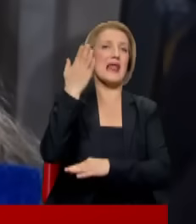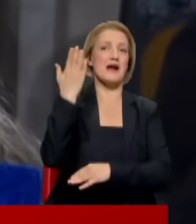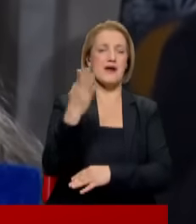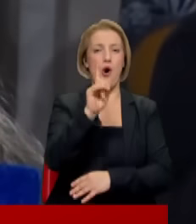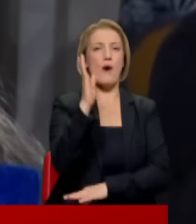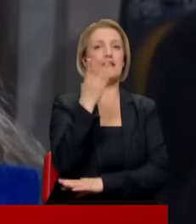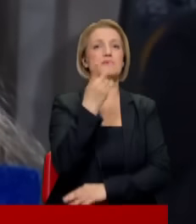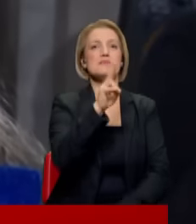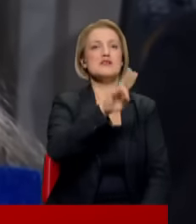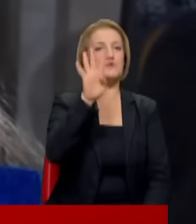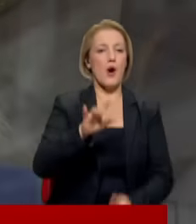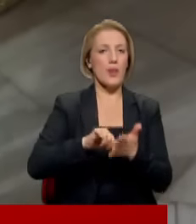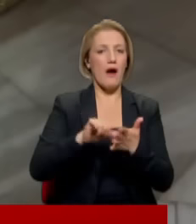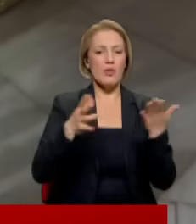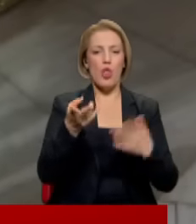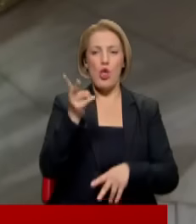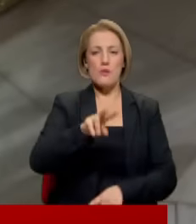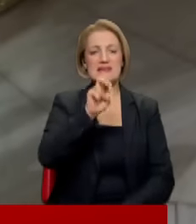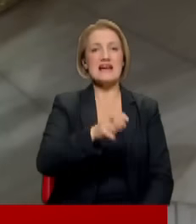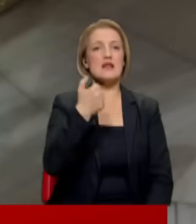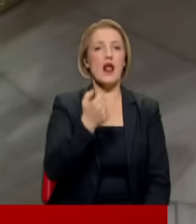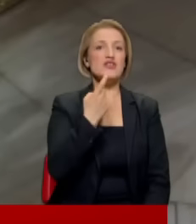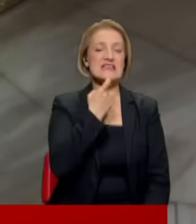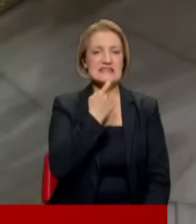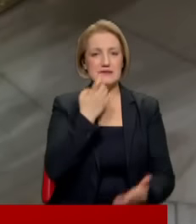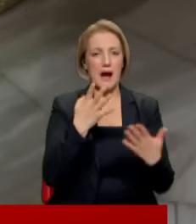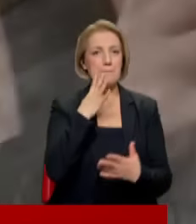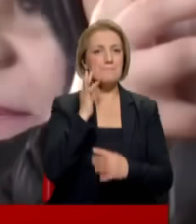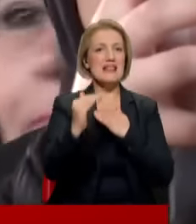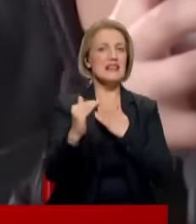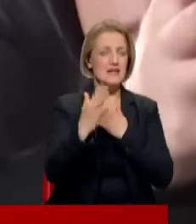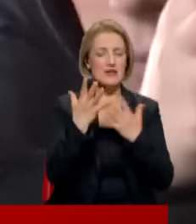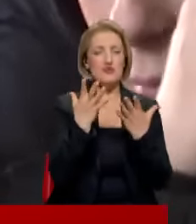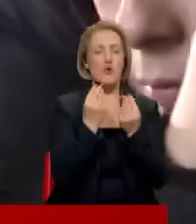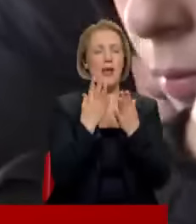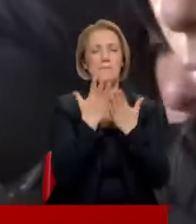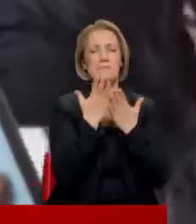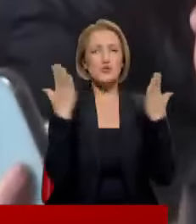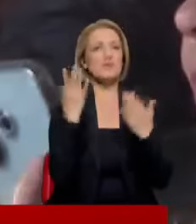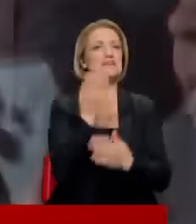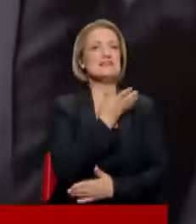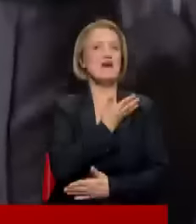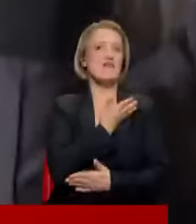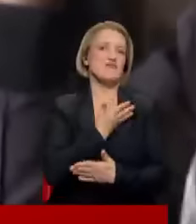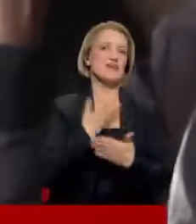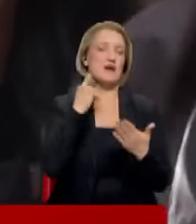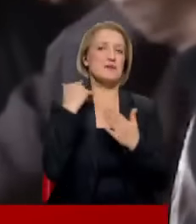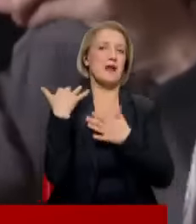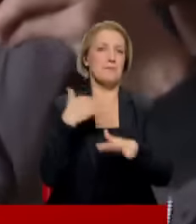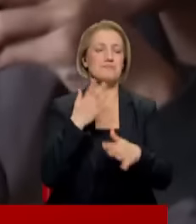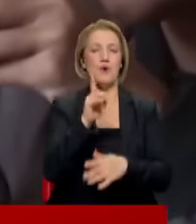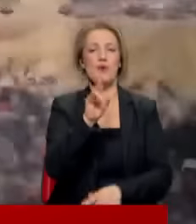10 Kasım 2024'te ölümünün 86 yılında da milleti çoğalan bir sevgiyle Huzurundayım